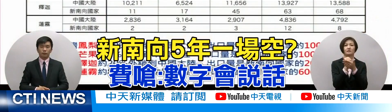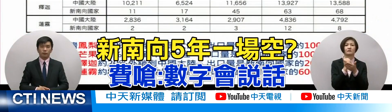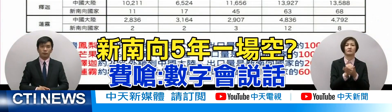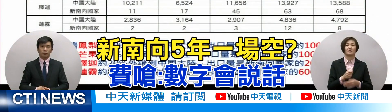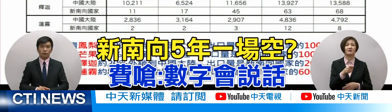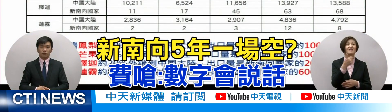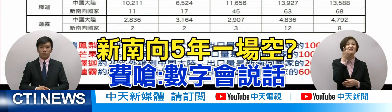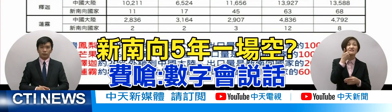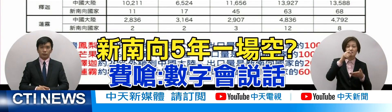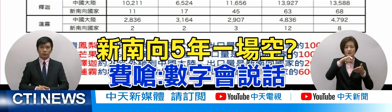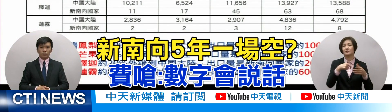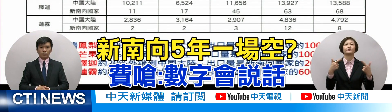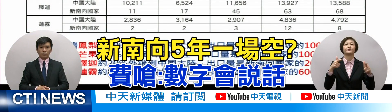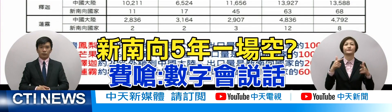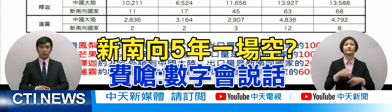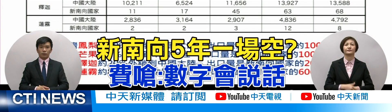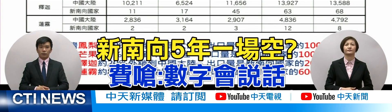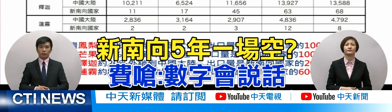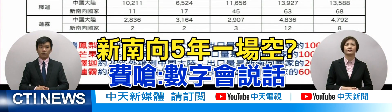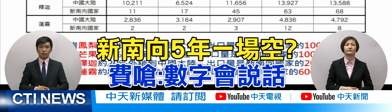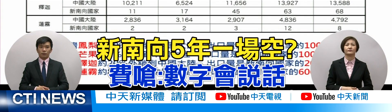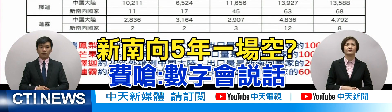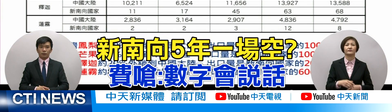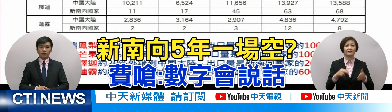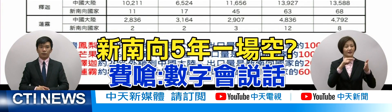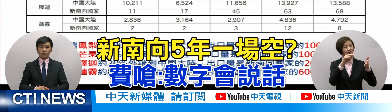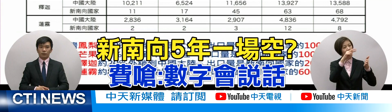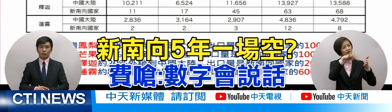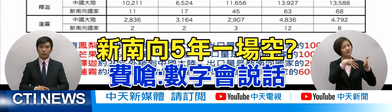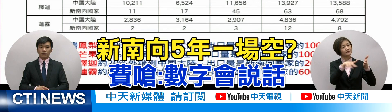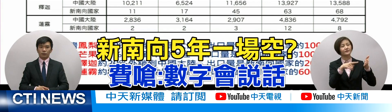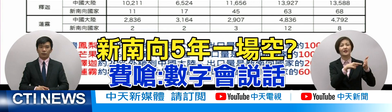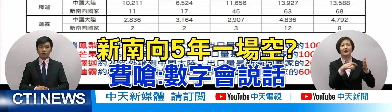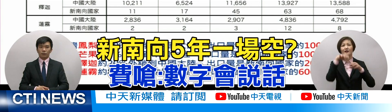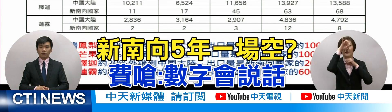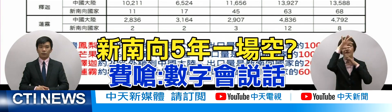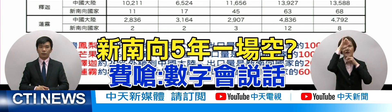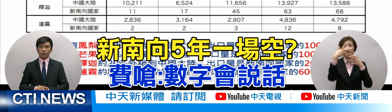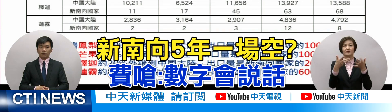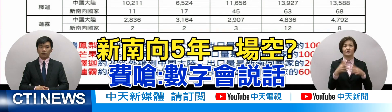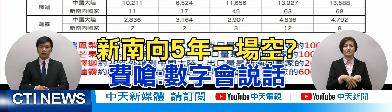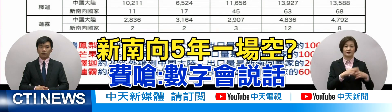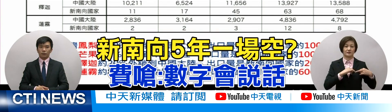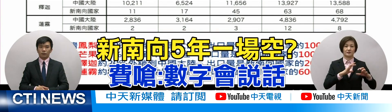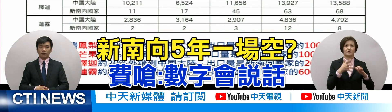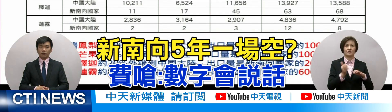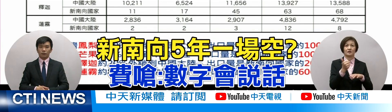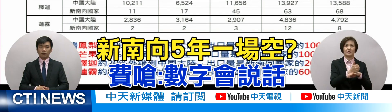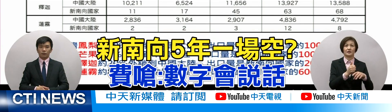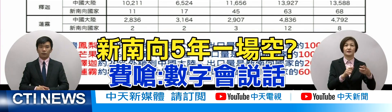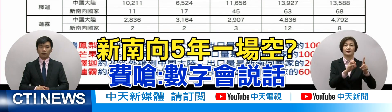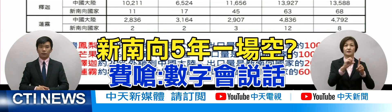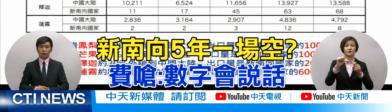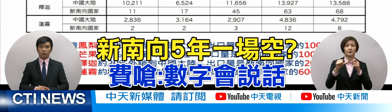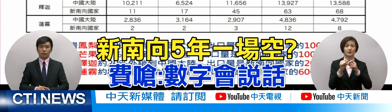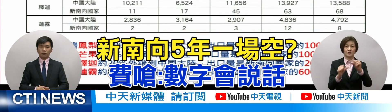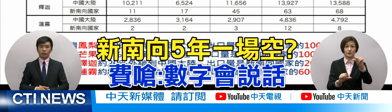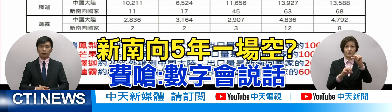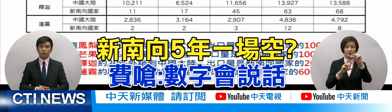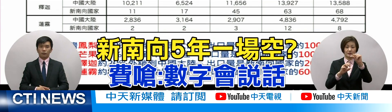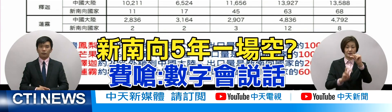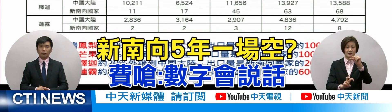不是谁写出来的哈。我们看看凤梨啊哈。蔡总统105年5月20日就